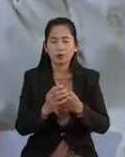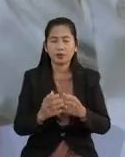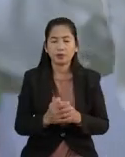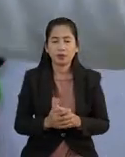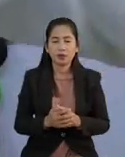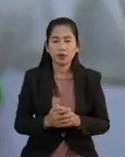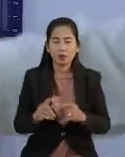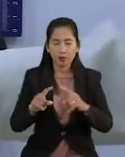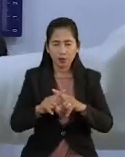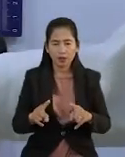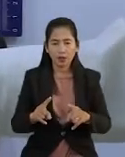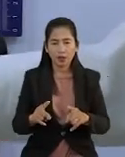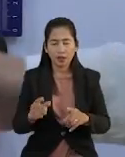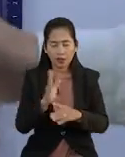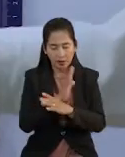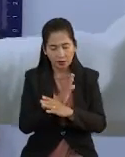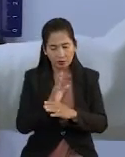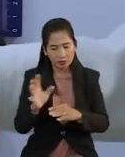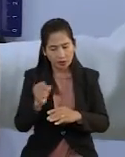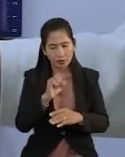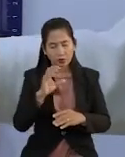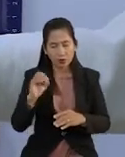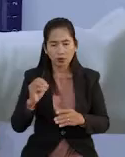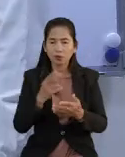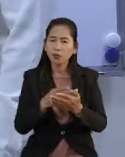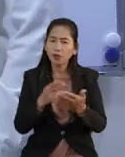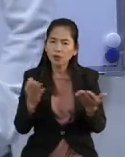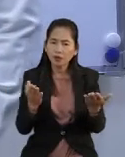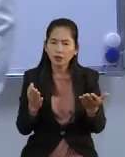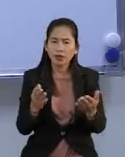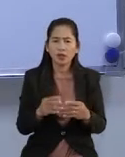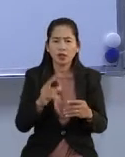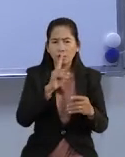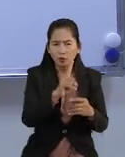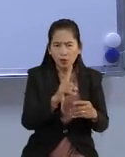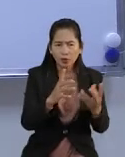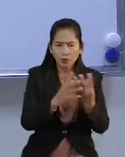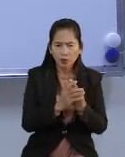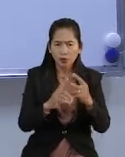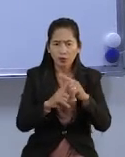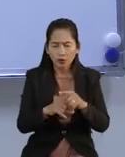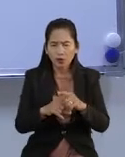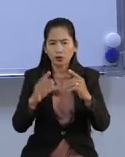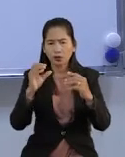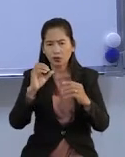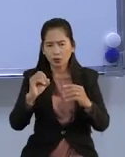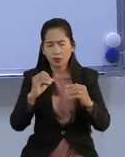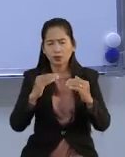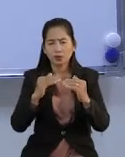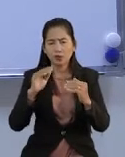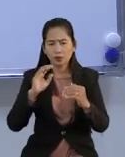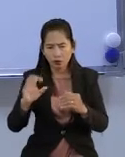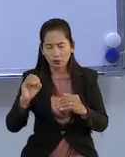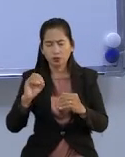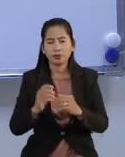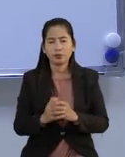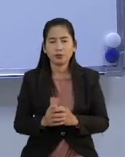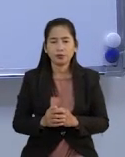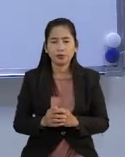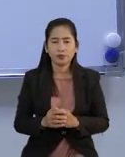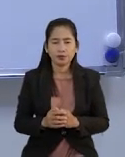tài muối tài ọt ọt dột sồn tì hát ấy vì bố muối chầm nuôn cún nâng sồn cứ xma